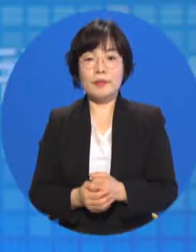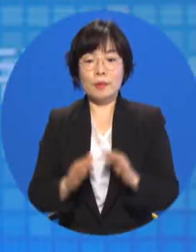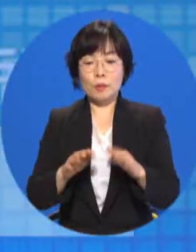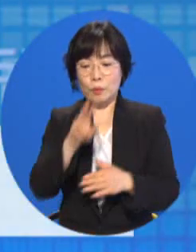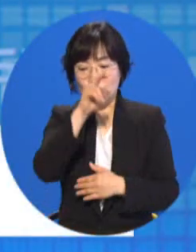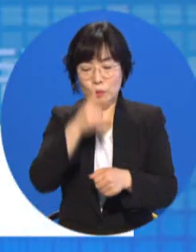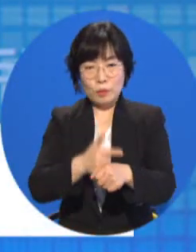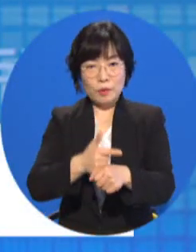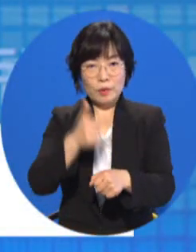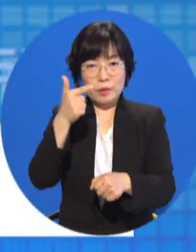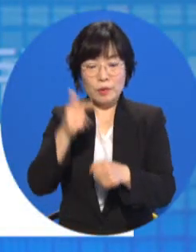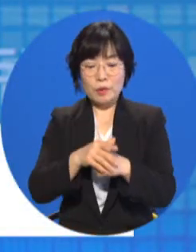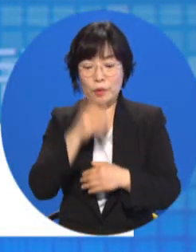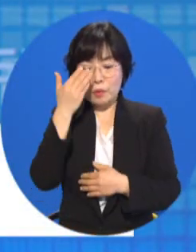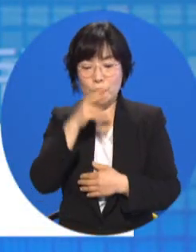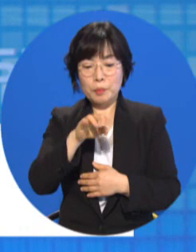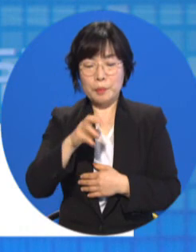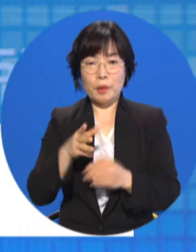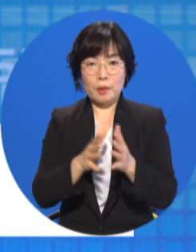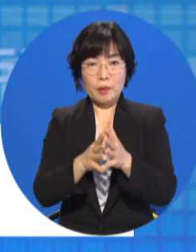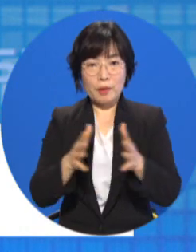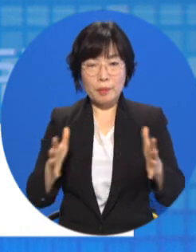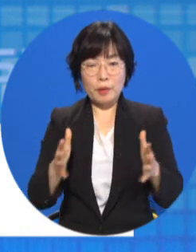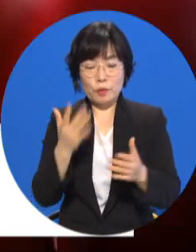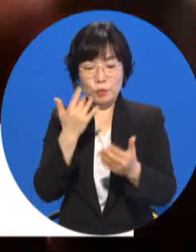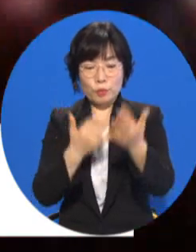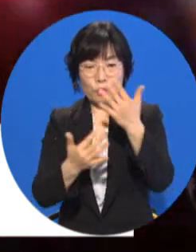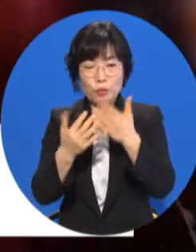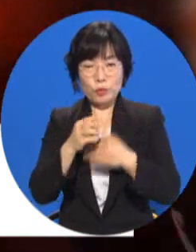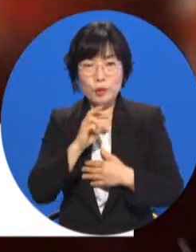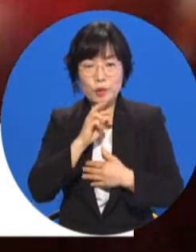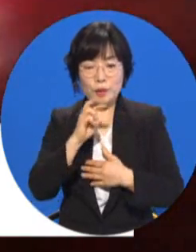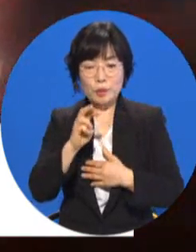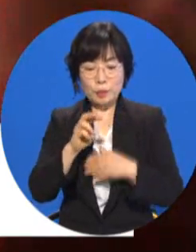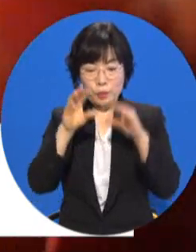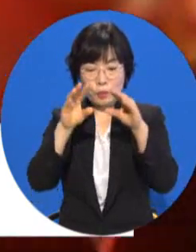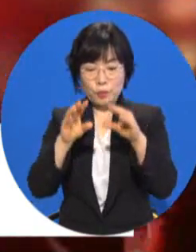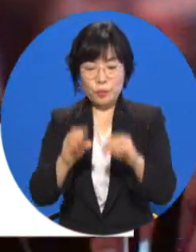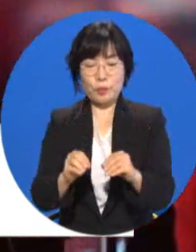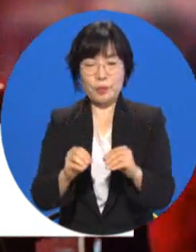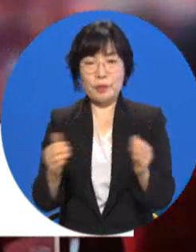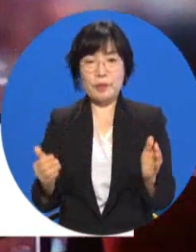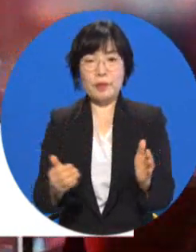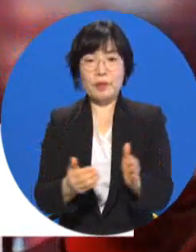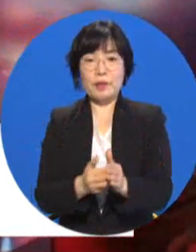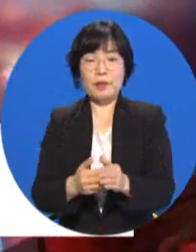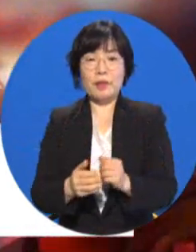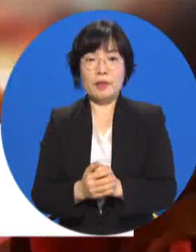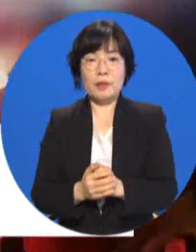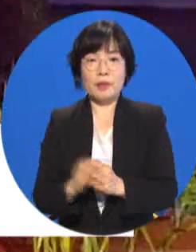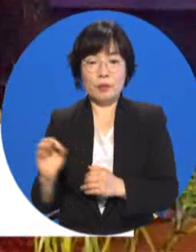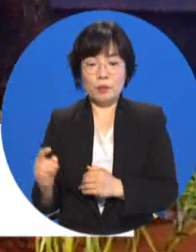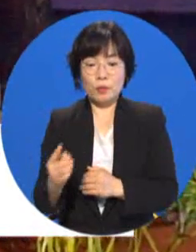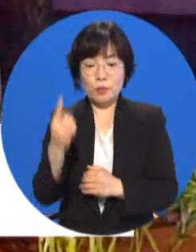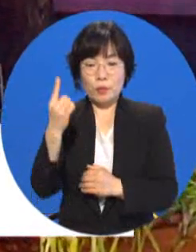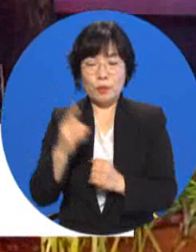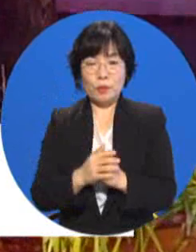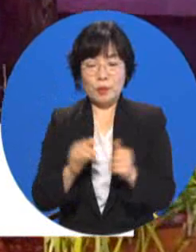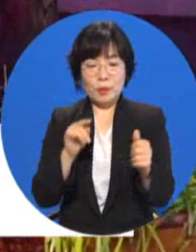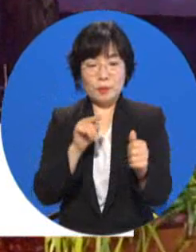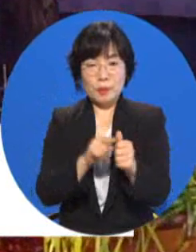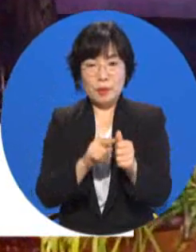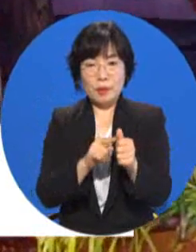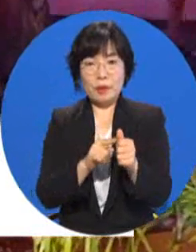오늘 오후 6시쯤 여수시 미평동의 한 아파트에서 불이 나 30여 분 만에 꺼졌습니다. 이 불로